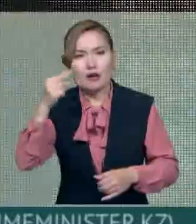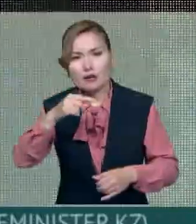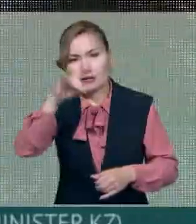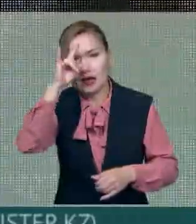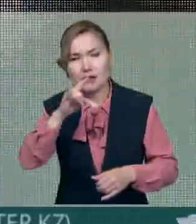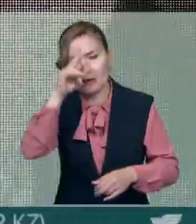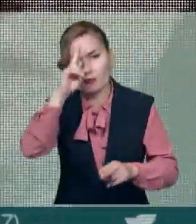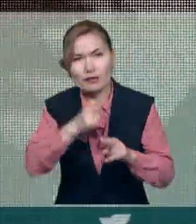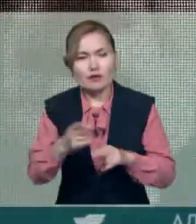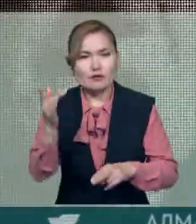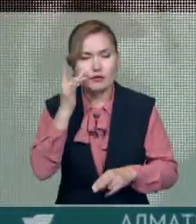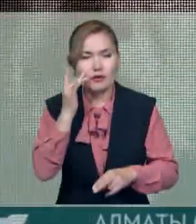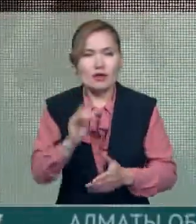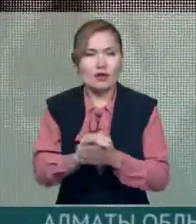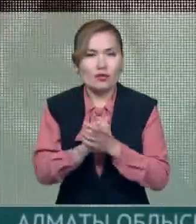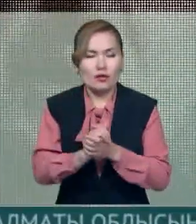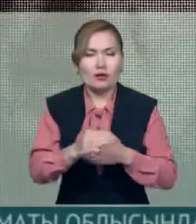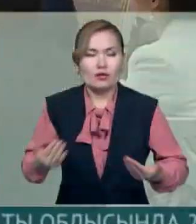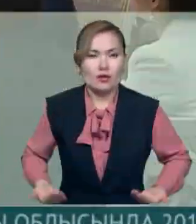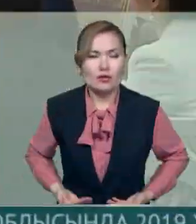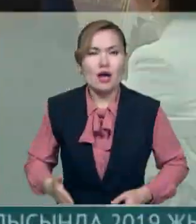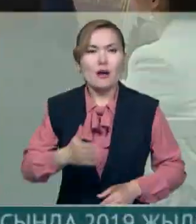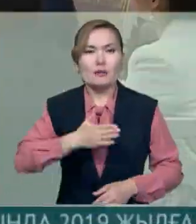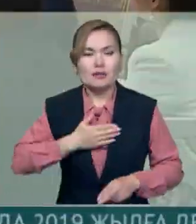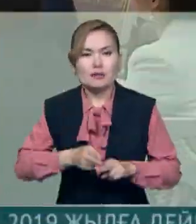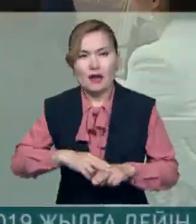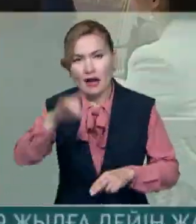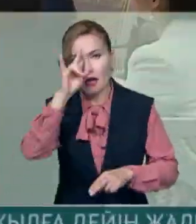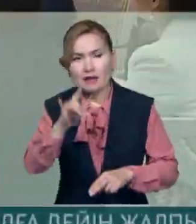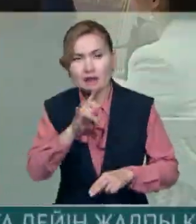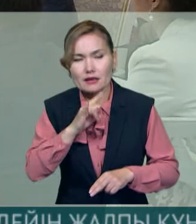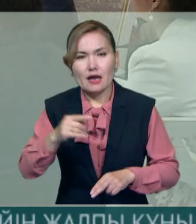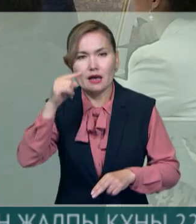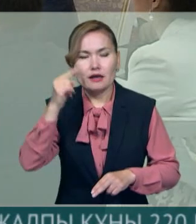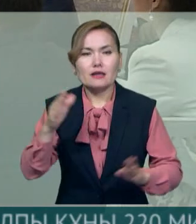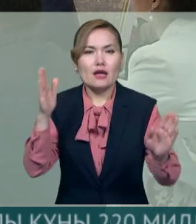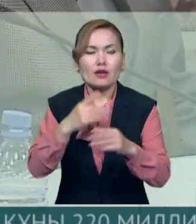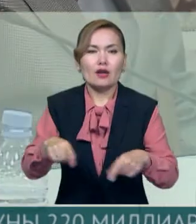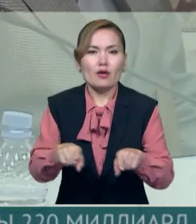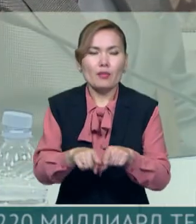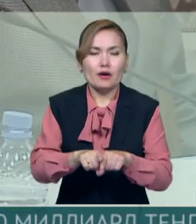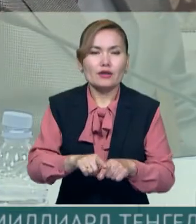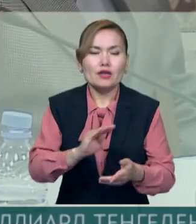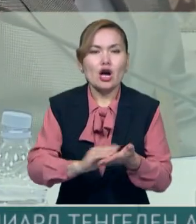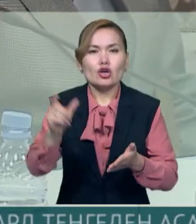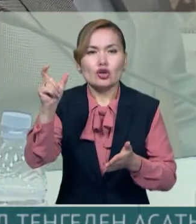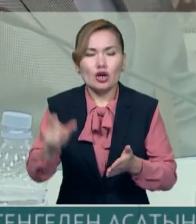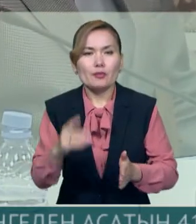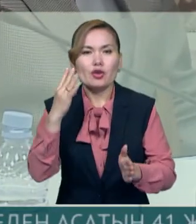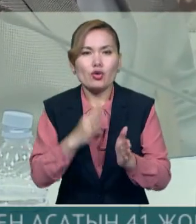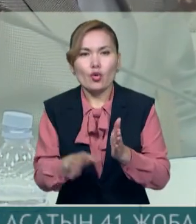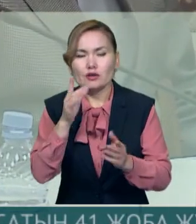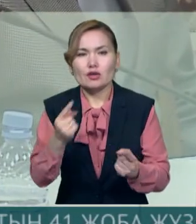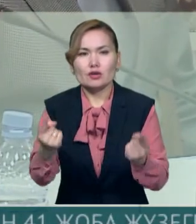құрметін көрсетеді. Елбасы атап өткендей, біз тағдыр қосқан халықпыз. Сондықтан жазушының 90 жылдық дүбірлі мерейтойын